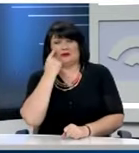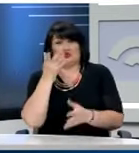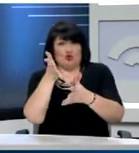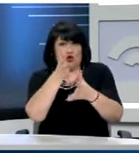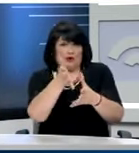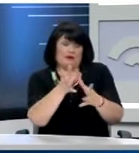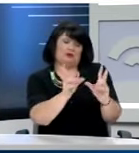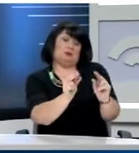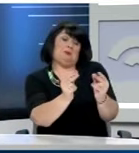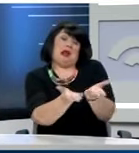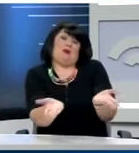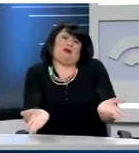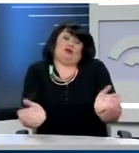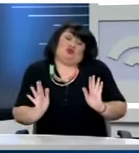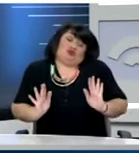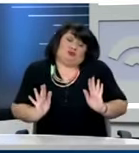εξαπατήσατε.